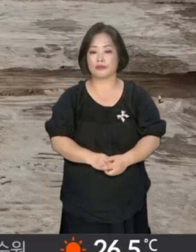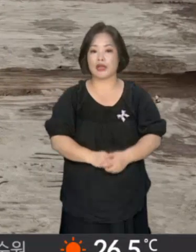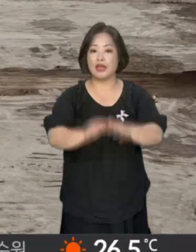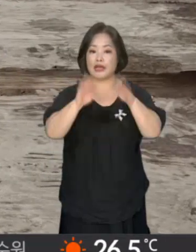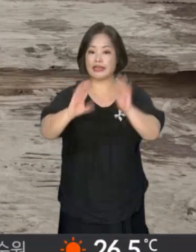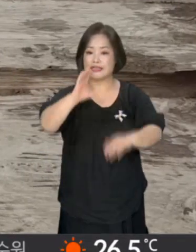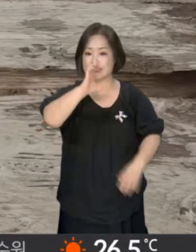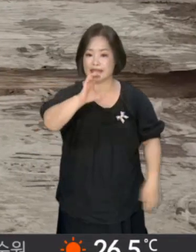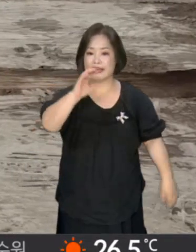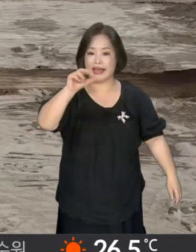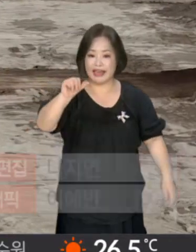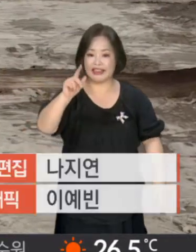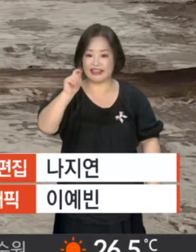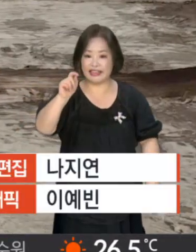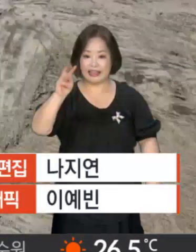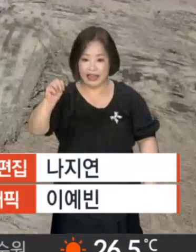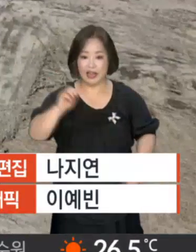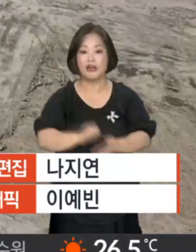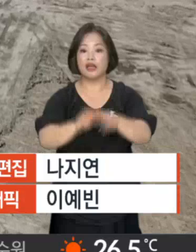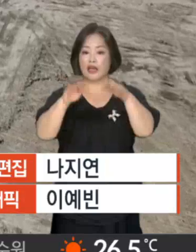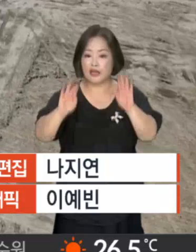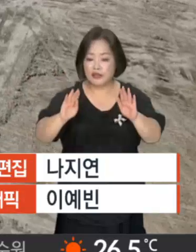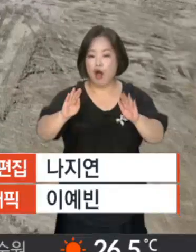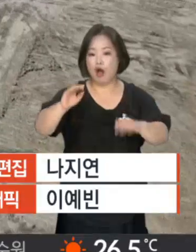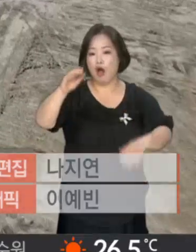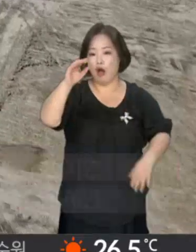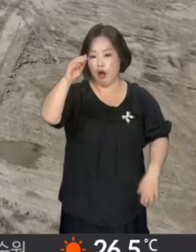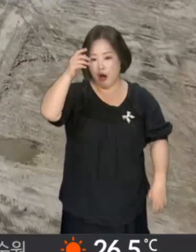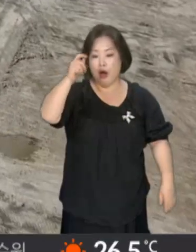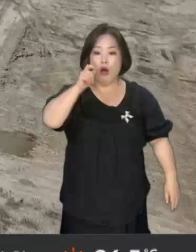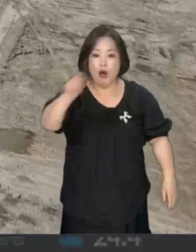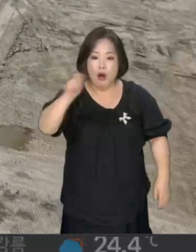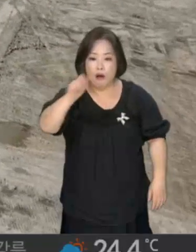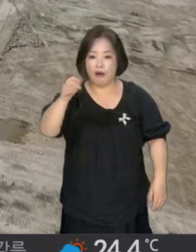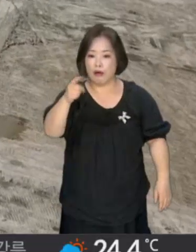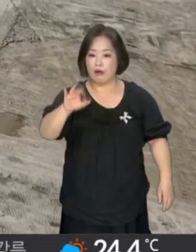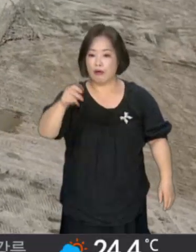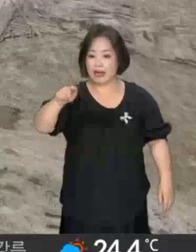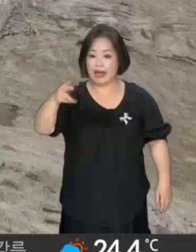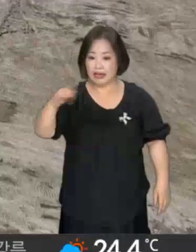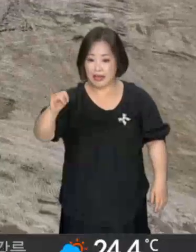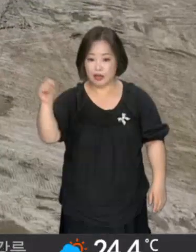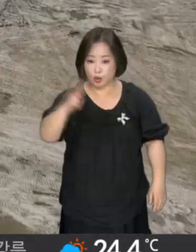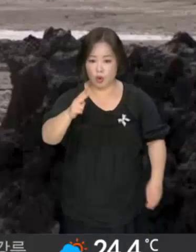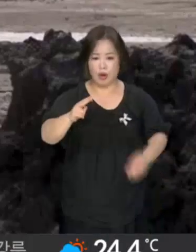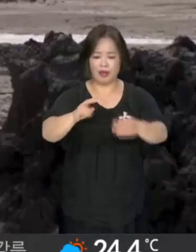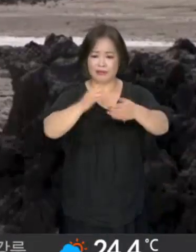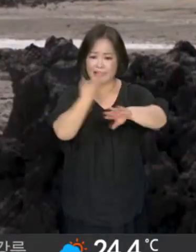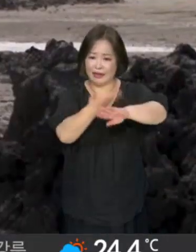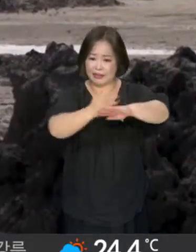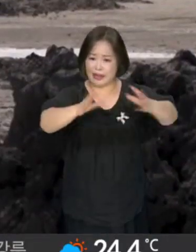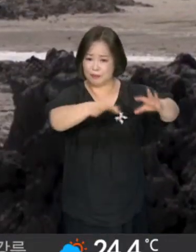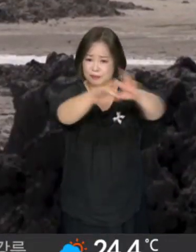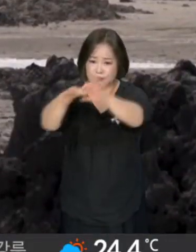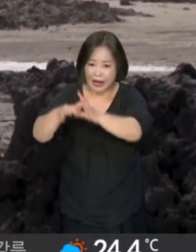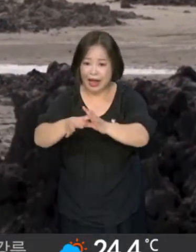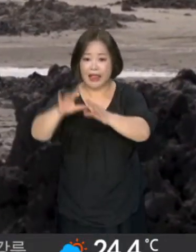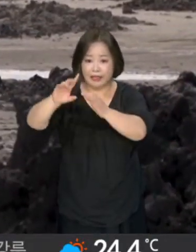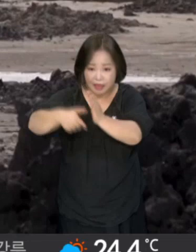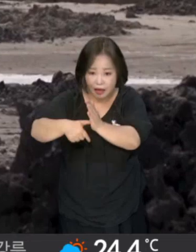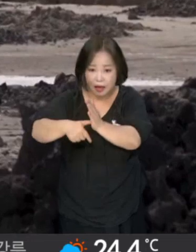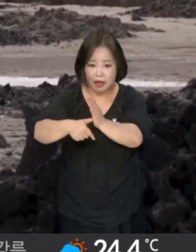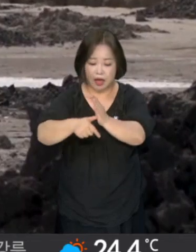catl은 독일과 헝가리 인도네시아의 공장을 건설 중인데이 과정에서 배터리 제조 기술이 유출되지